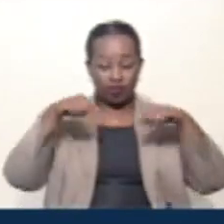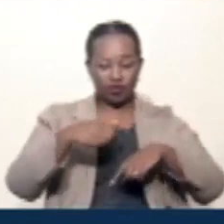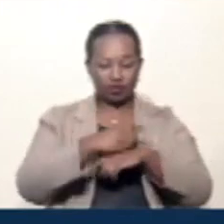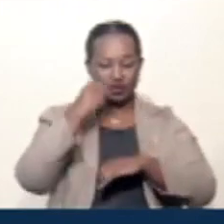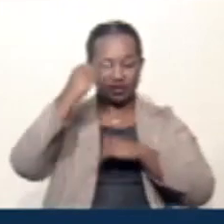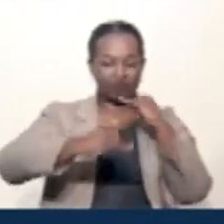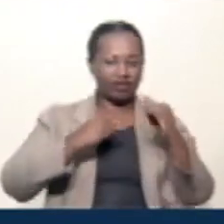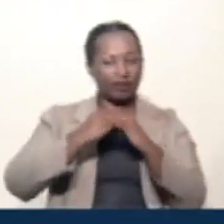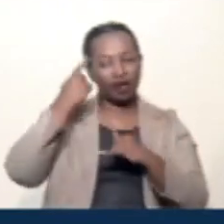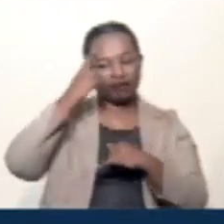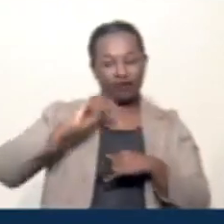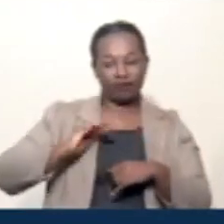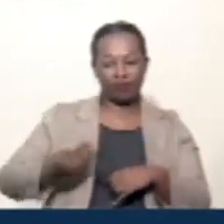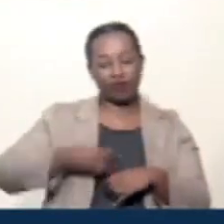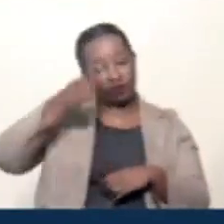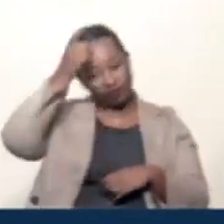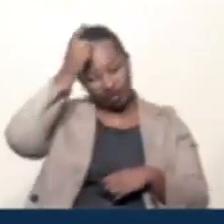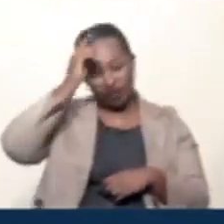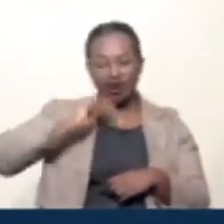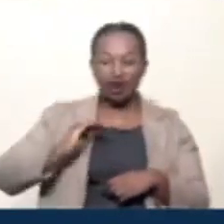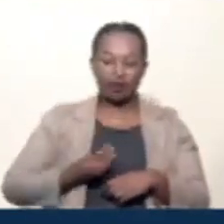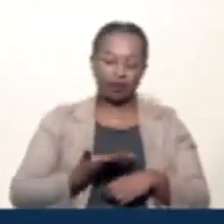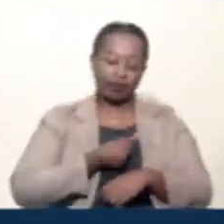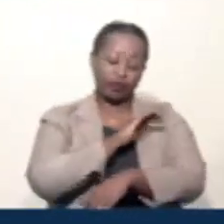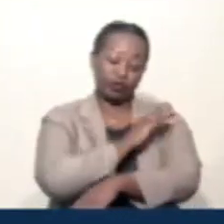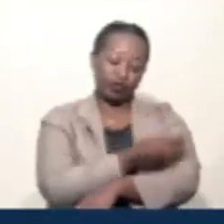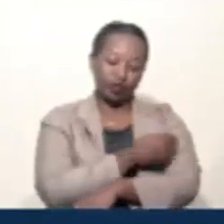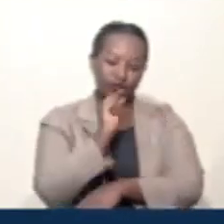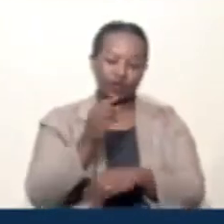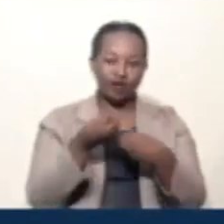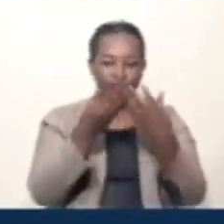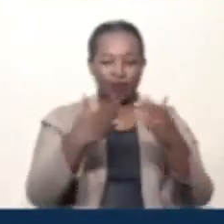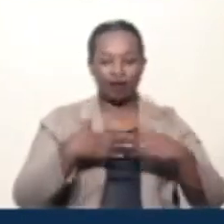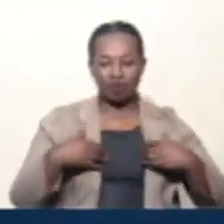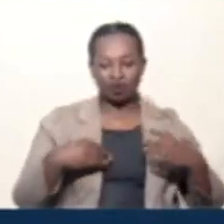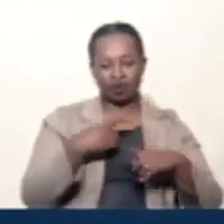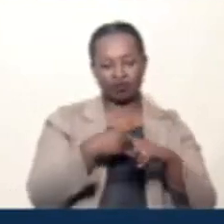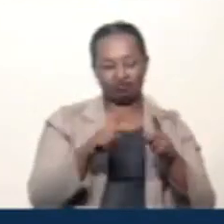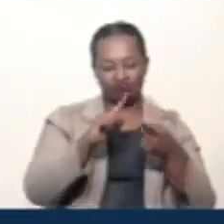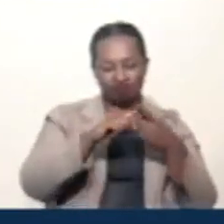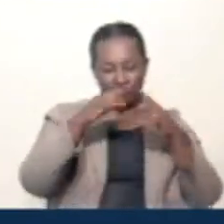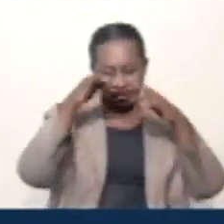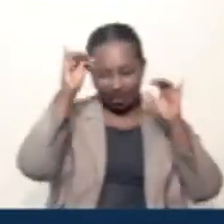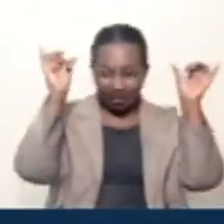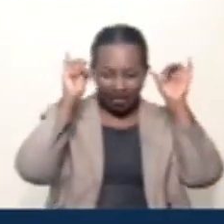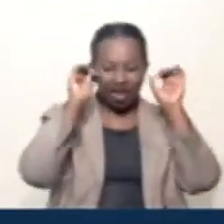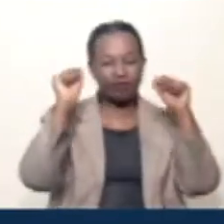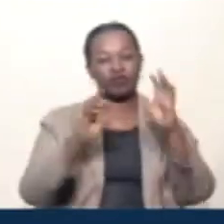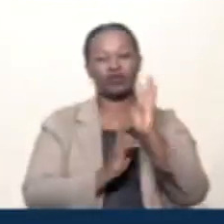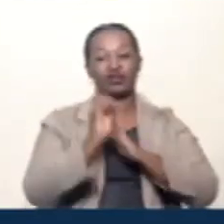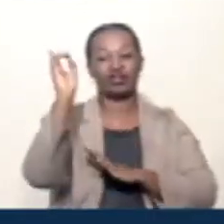mpuzamahanga wahariwe umunsi w'umugore wo mu cyaro, abagore bafite ubushobozi buke bagabiwe amatungo anyuranye arimo inka kugira ngo barusheho